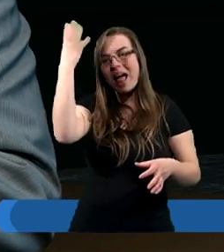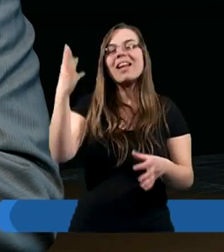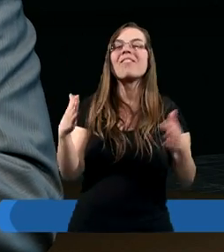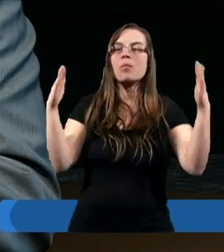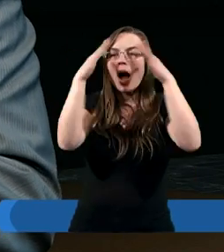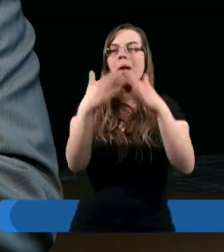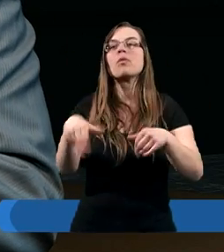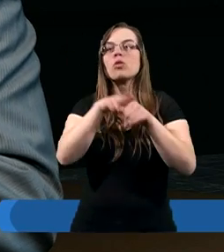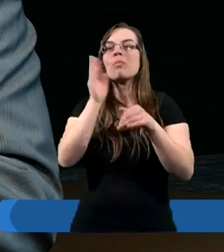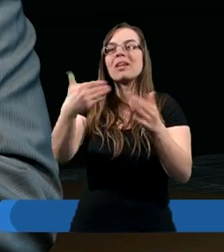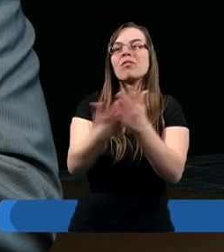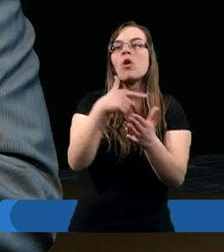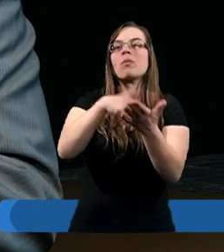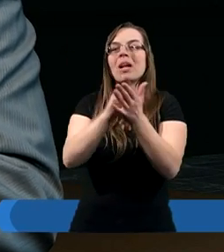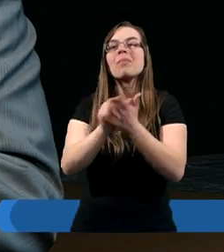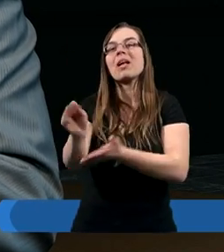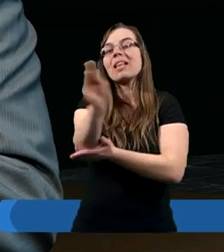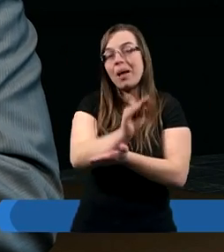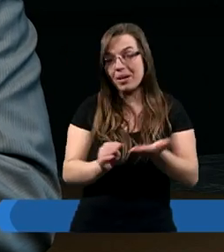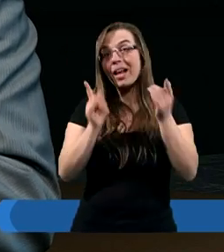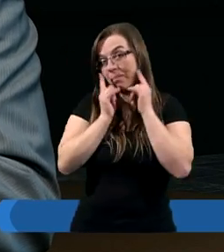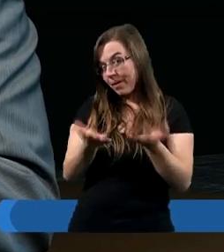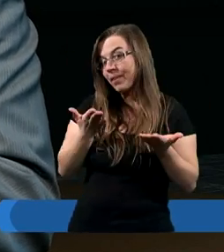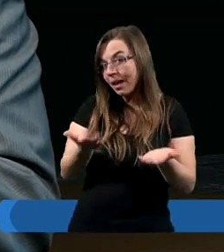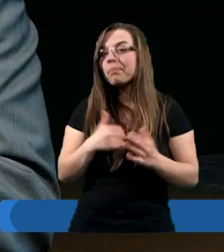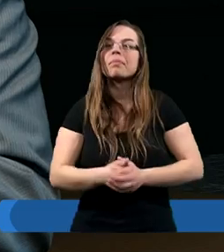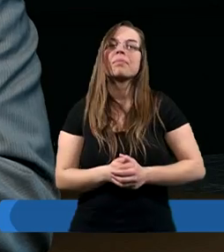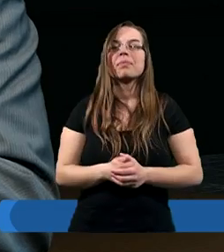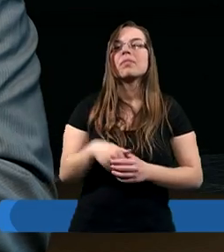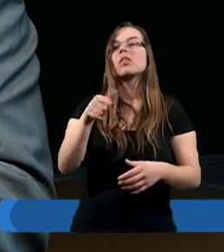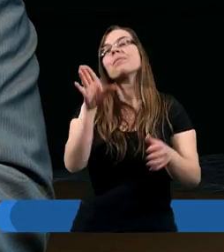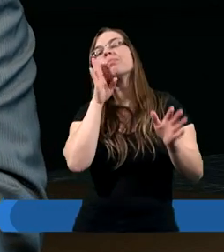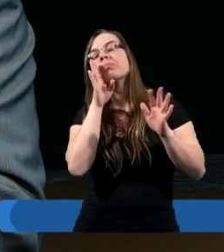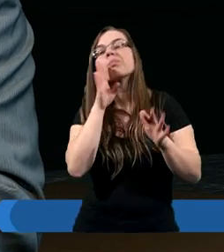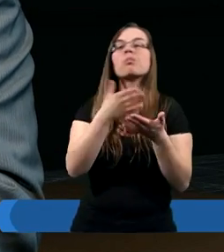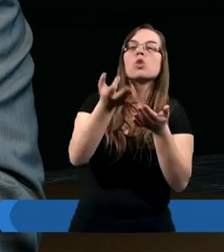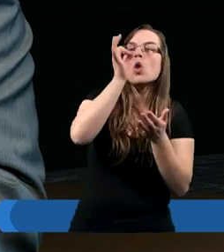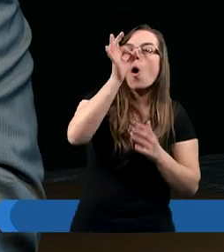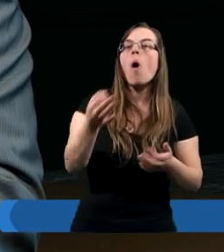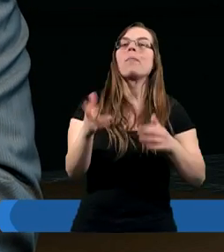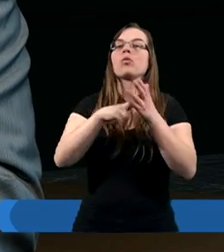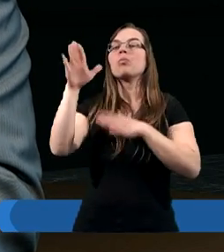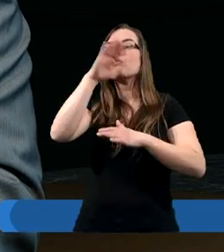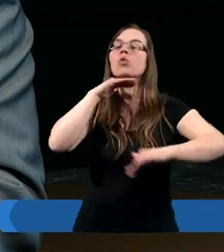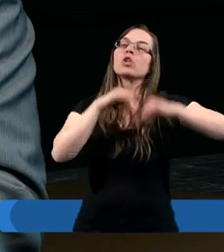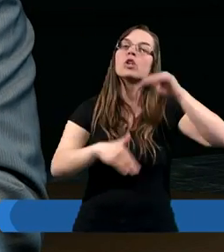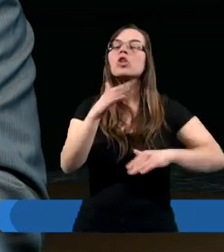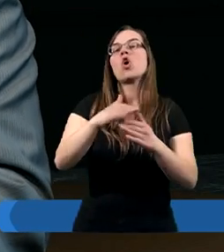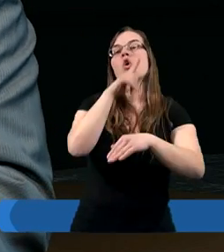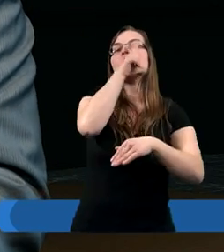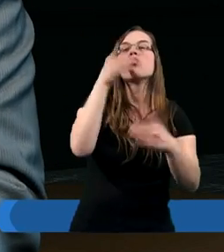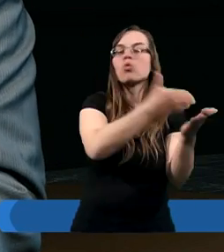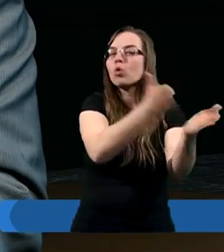kapłaństwem, który w Nowym Testamencie jest nazwany. Prawda? Jakby to samo dobro, które Bóg życzy